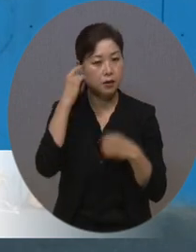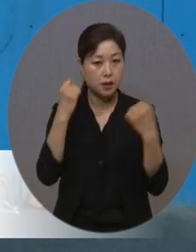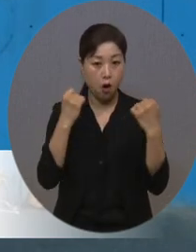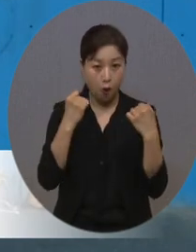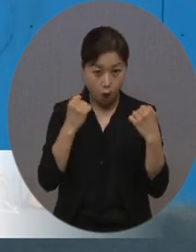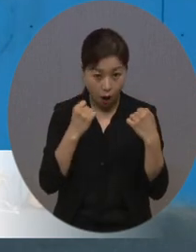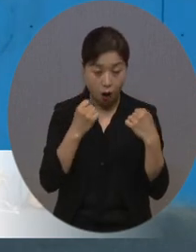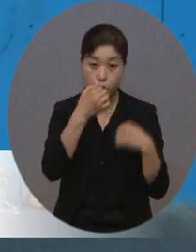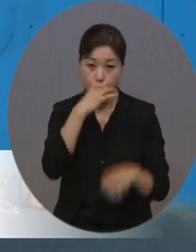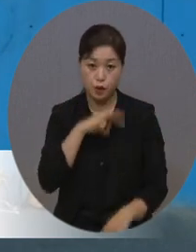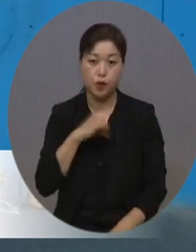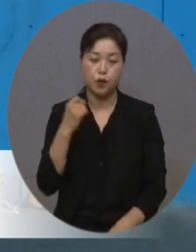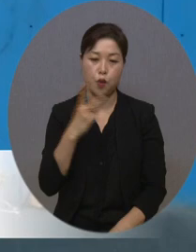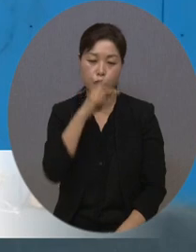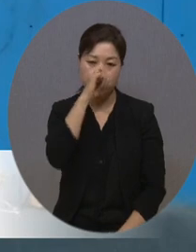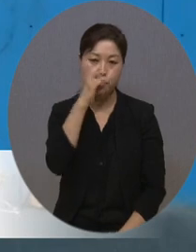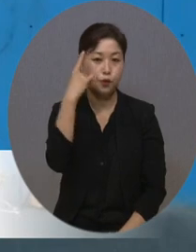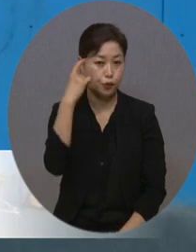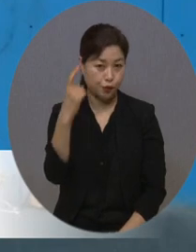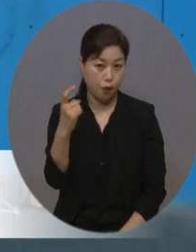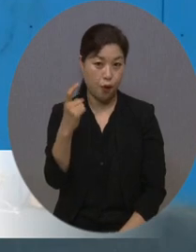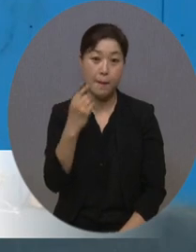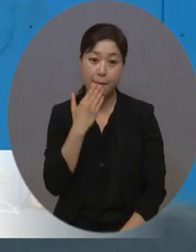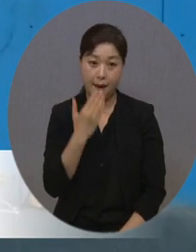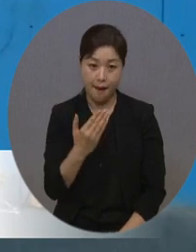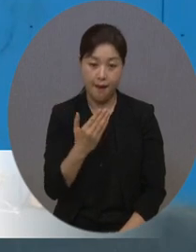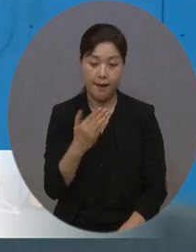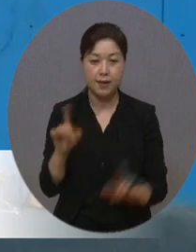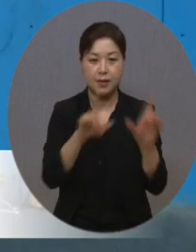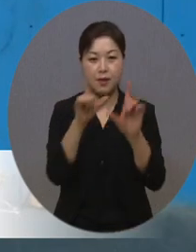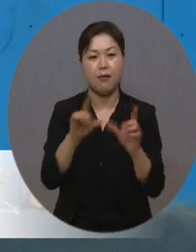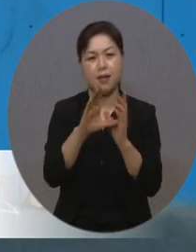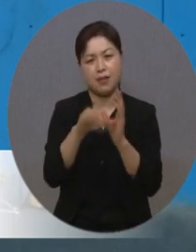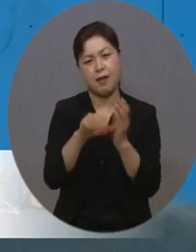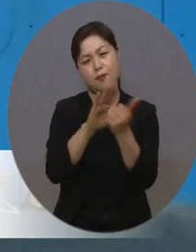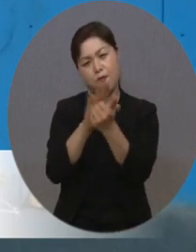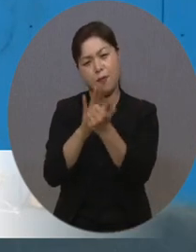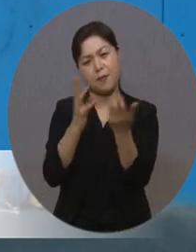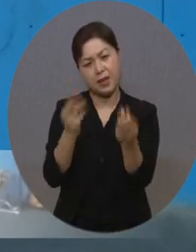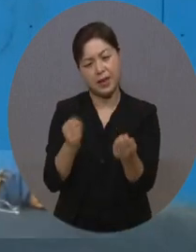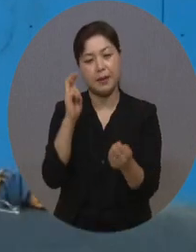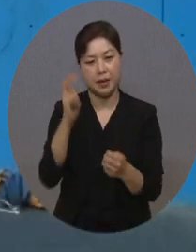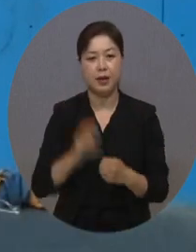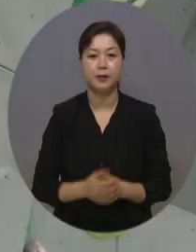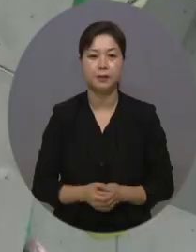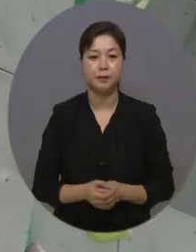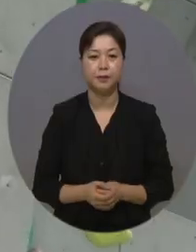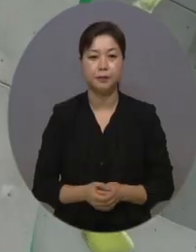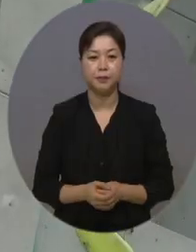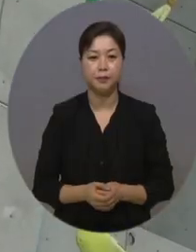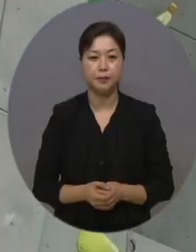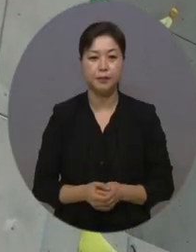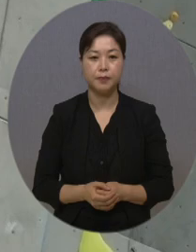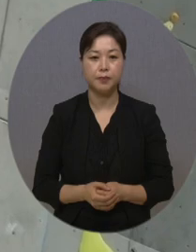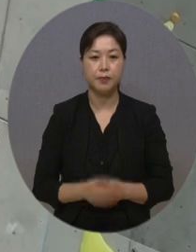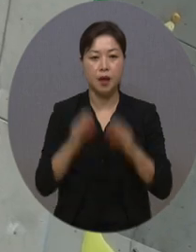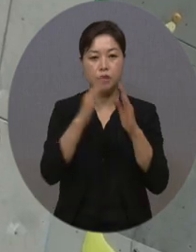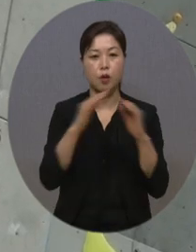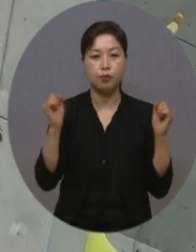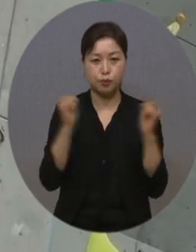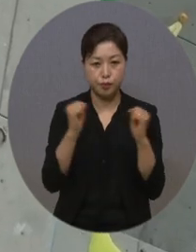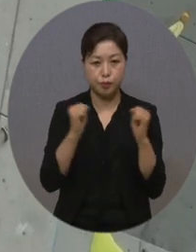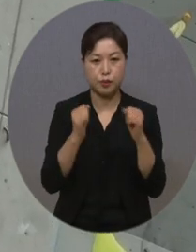아주 좋고 좋은 추억도 되고 와 뜬 생활에서 많은 도움이 됐습니다 한편 정독 사냥